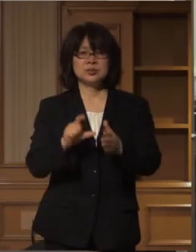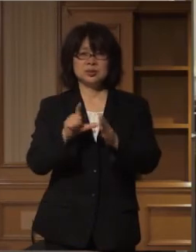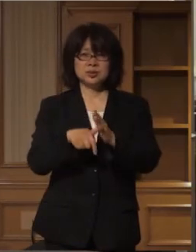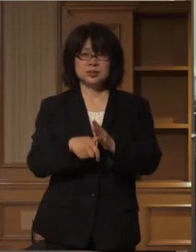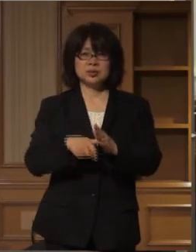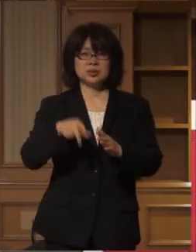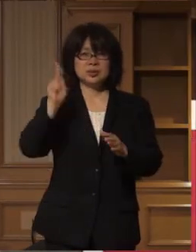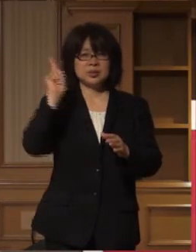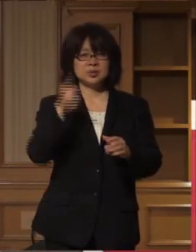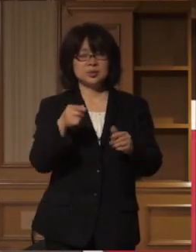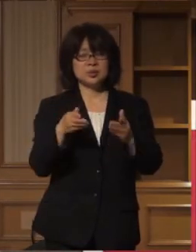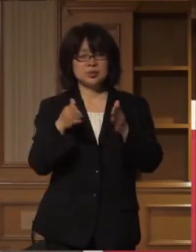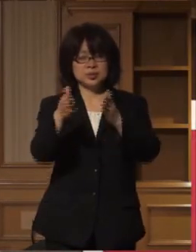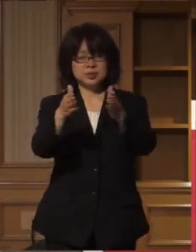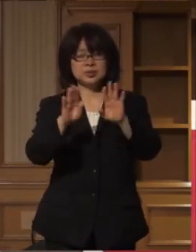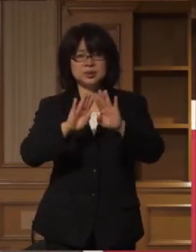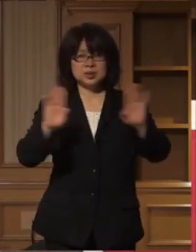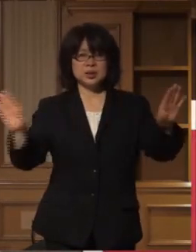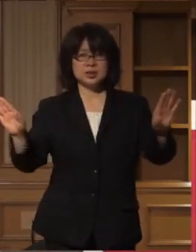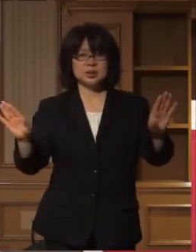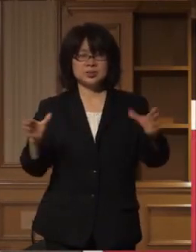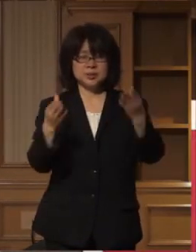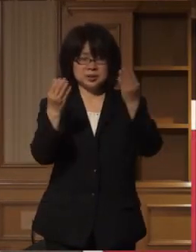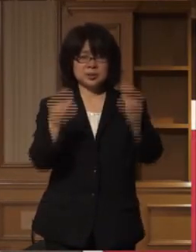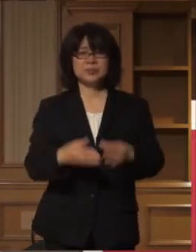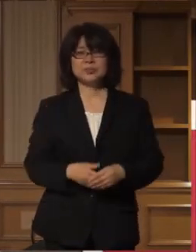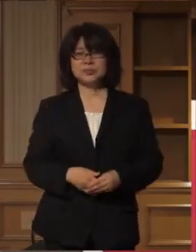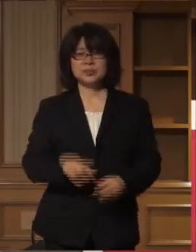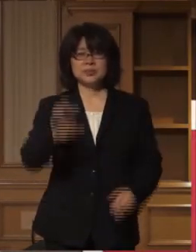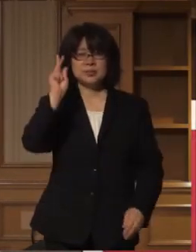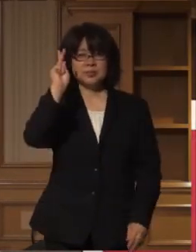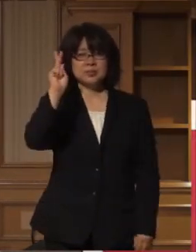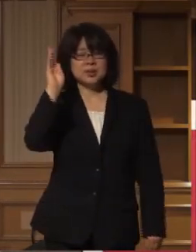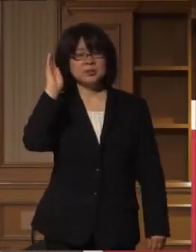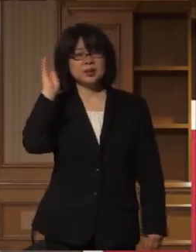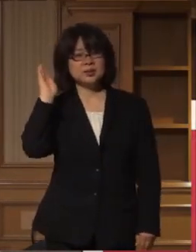に一体何が来るかっていうと、